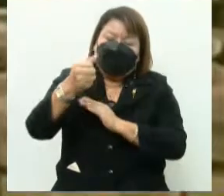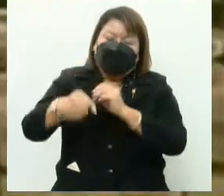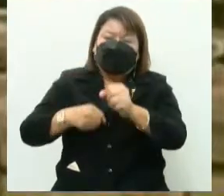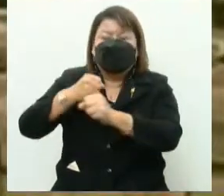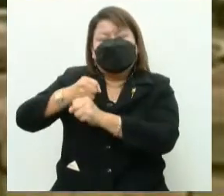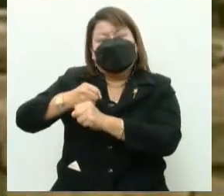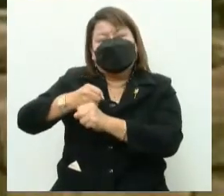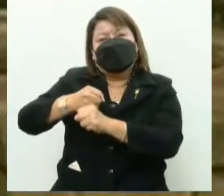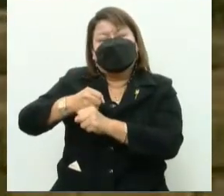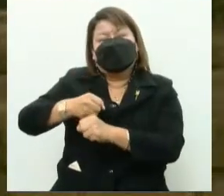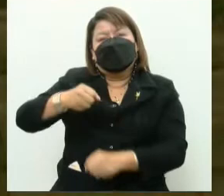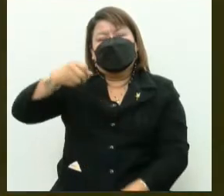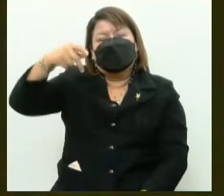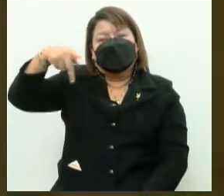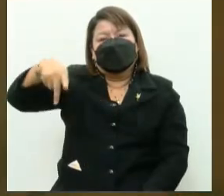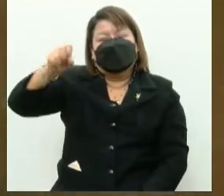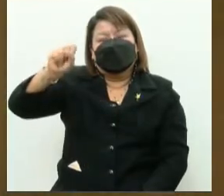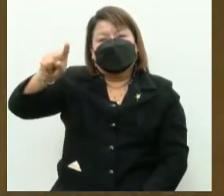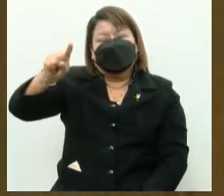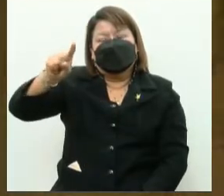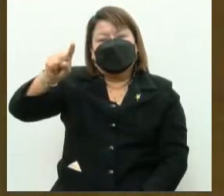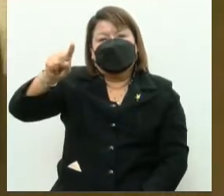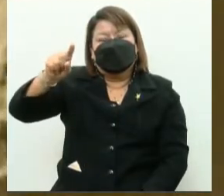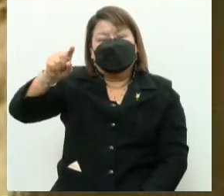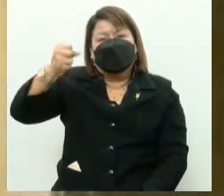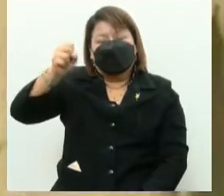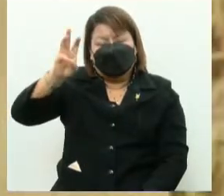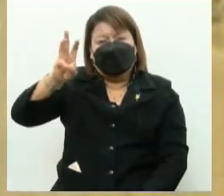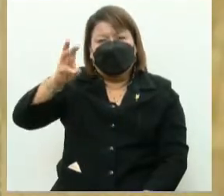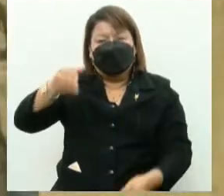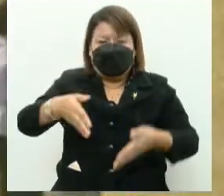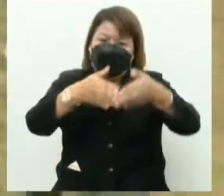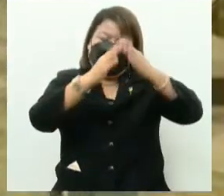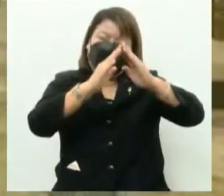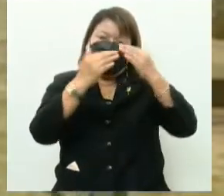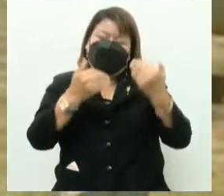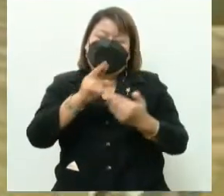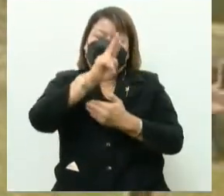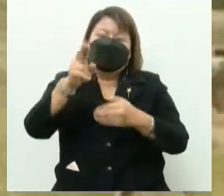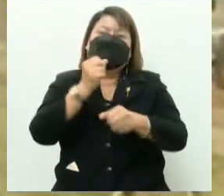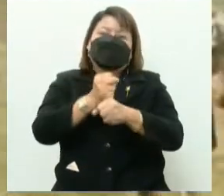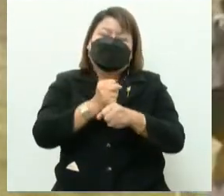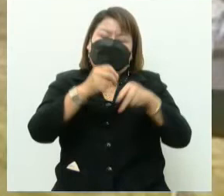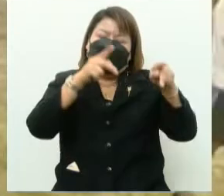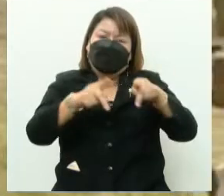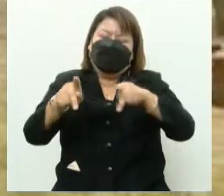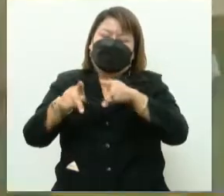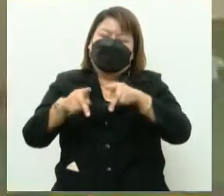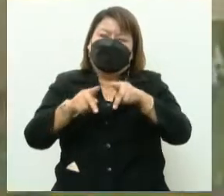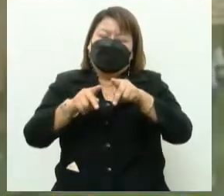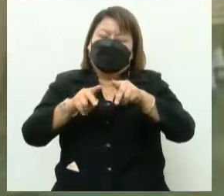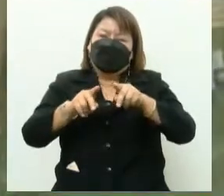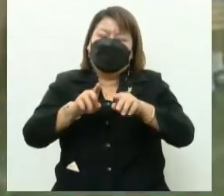1,000 ปีมาแล้วสิ่งปลูกสร้างแห่งนี้สร้างขึ้นเพื่อใช้ประกอบพิธีกรรมทางศาสนาตามแบบฮิน